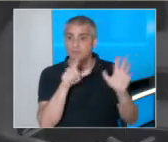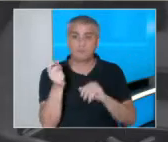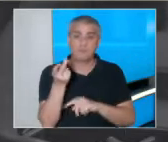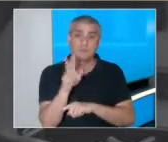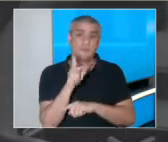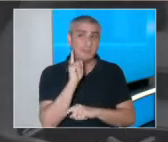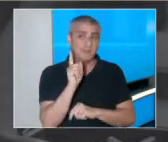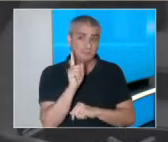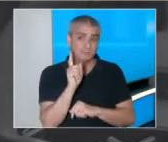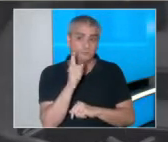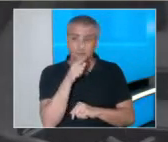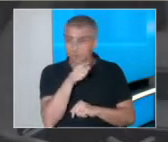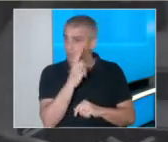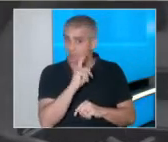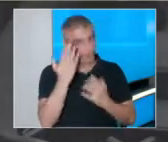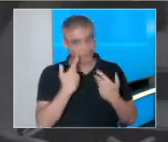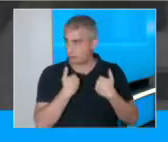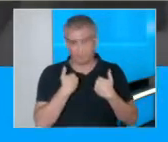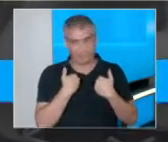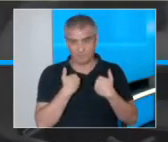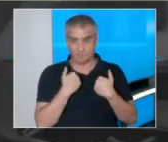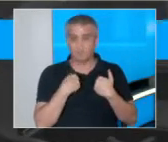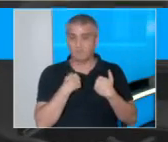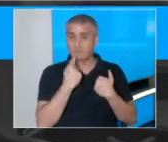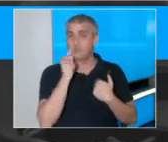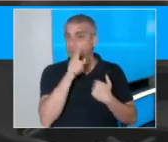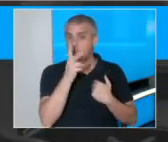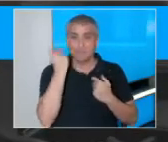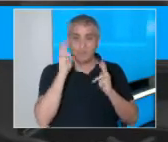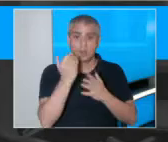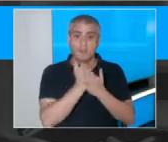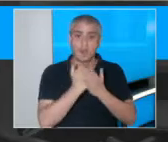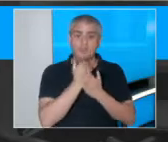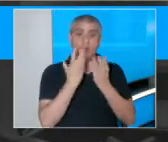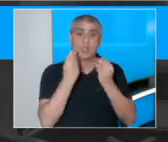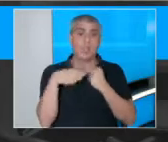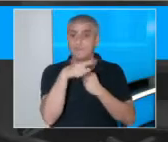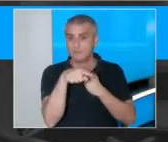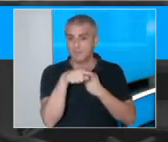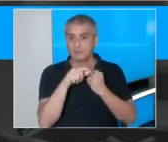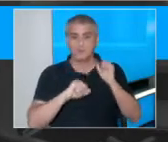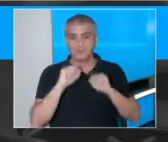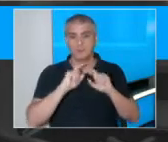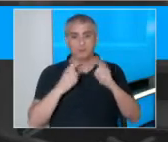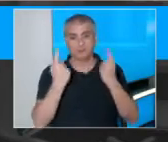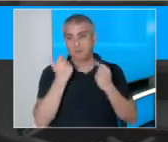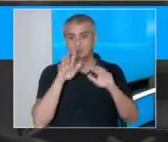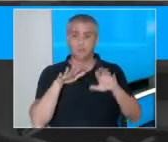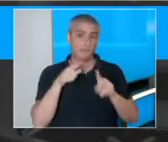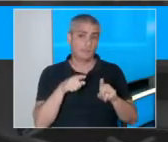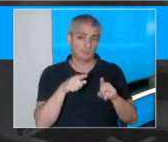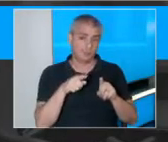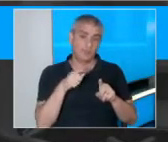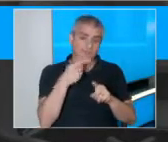1,700 מתים, שאתה עכשיו לא סופר לי אותם, ואני אומר לך שהיינו יכולים לחסוך הרבה מהם, בהתנהלות שונה קצת של הממשלה